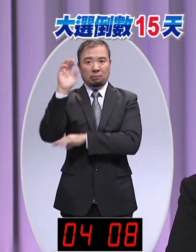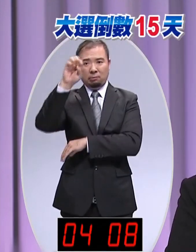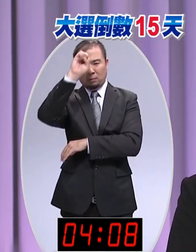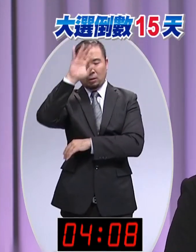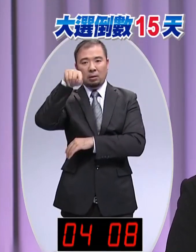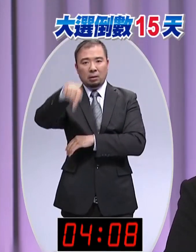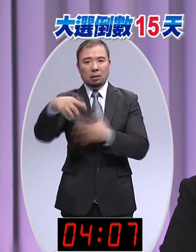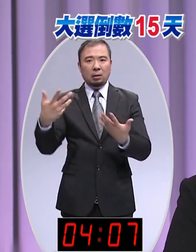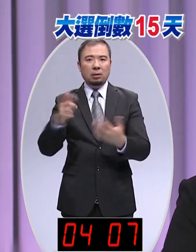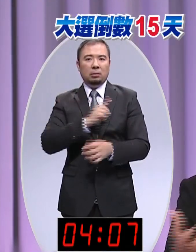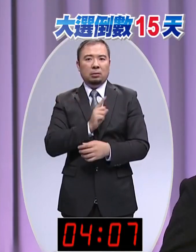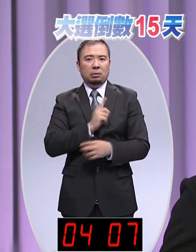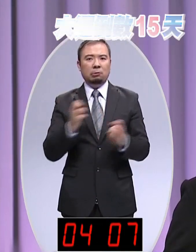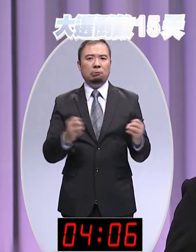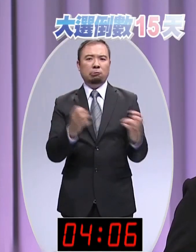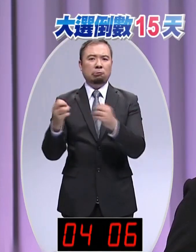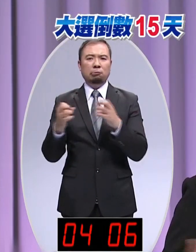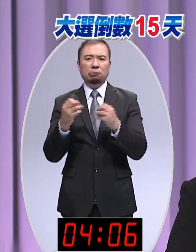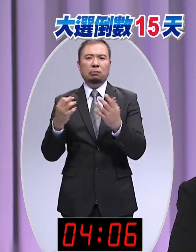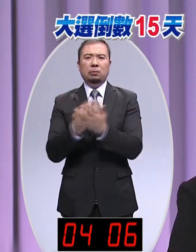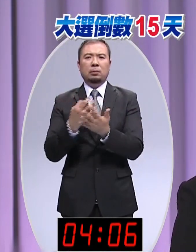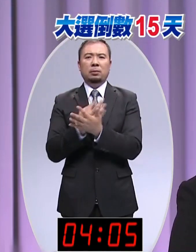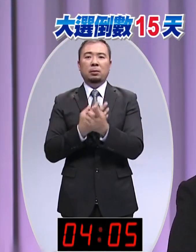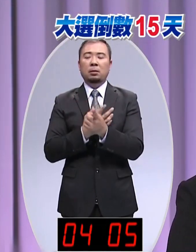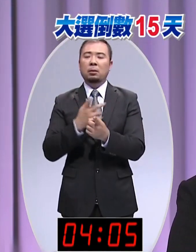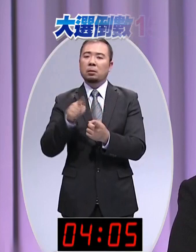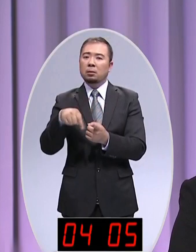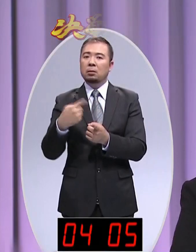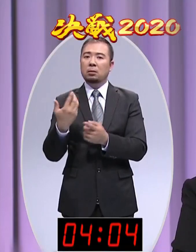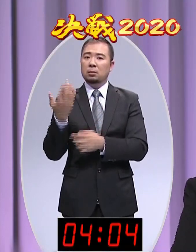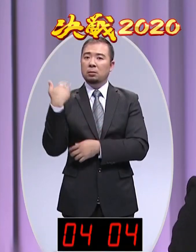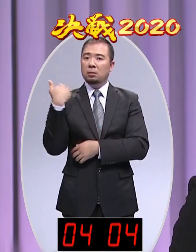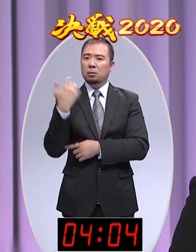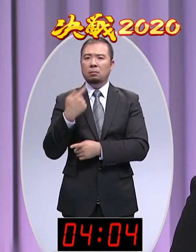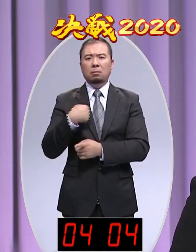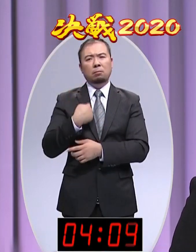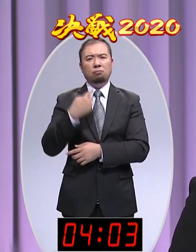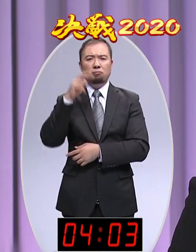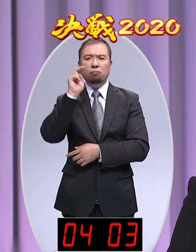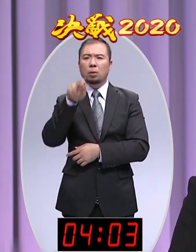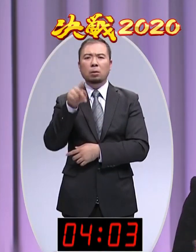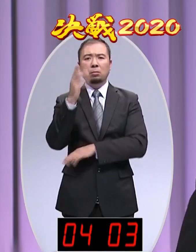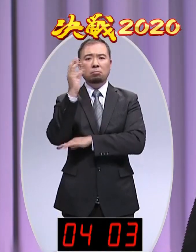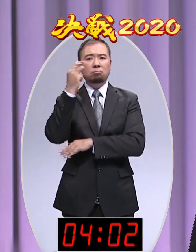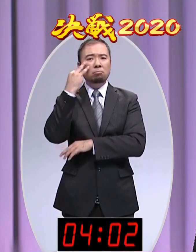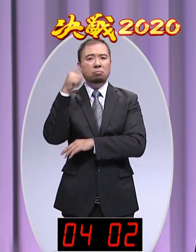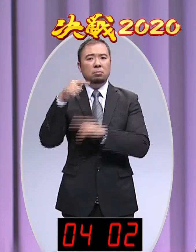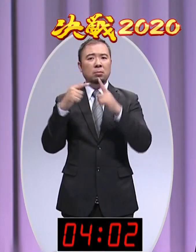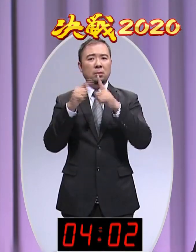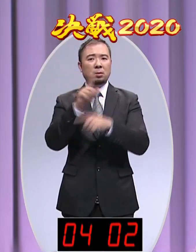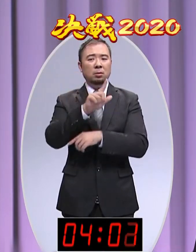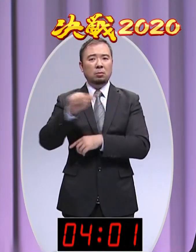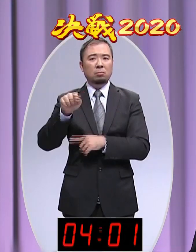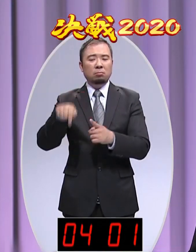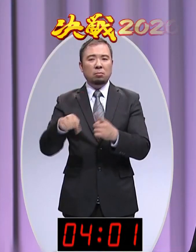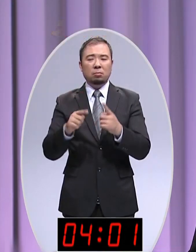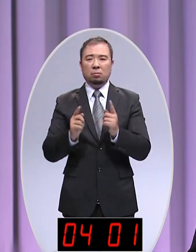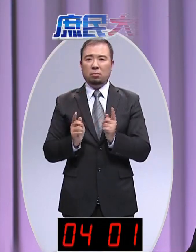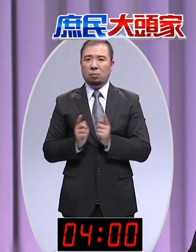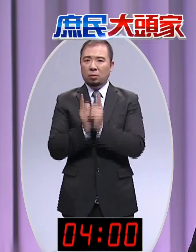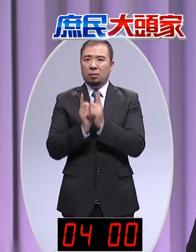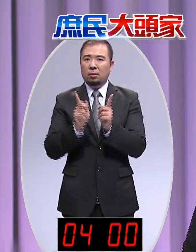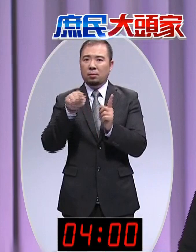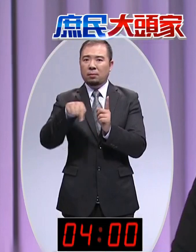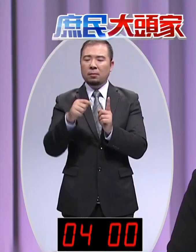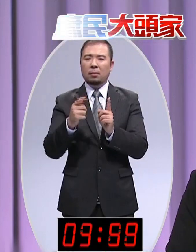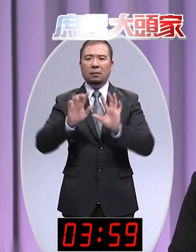那其实在这段时间以前，我也很少看到我们主要的政治人物对反渗透法有什么样的